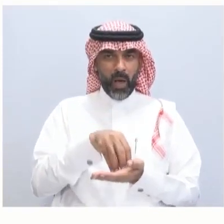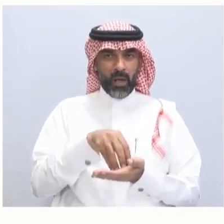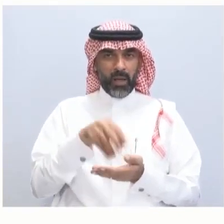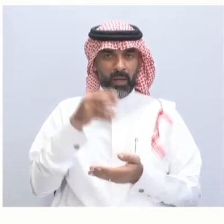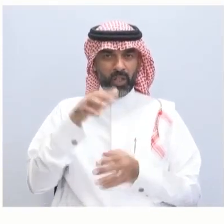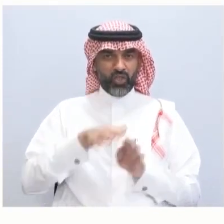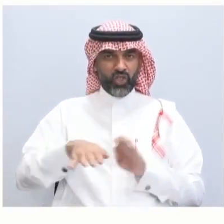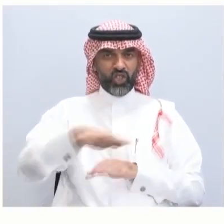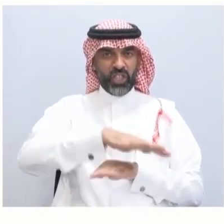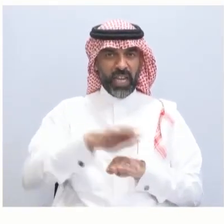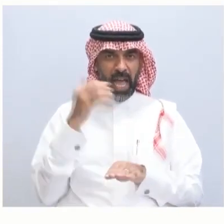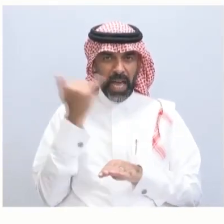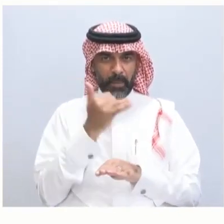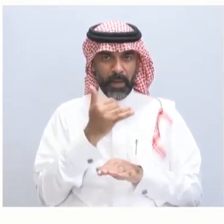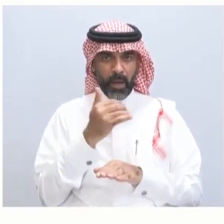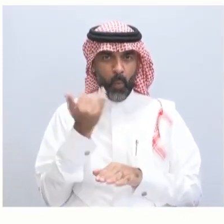الاجتماعيه